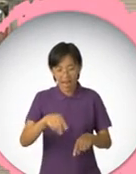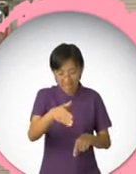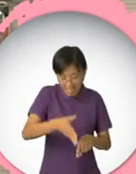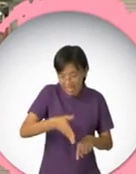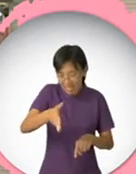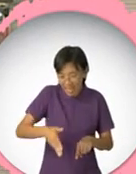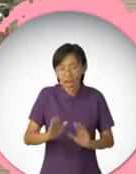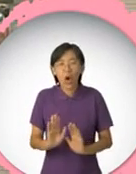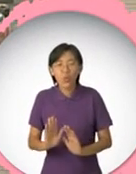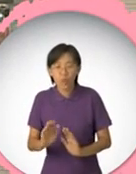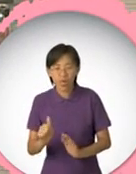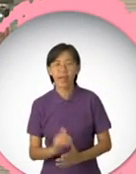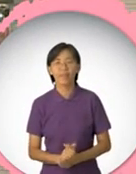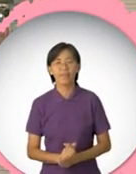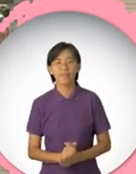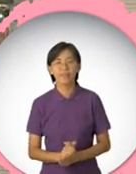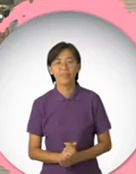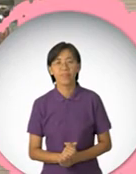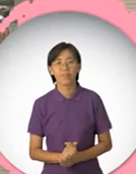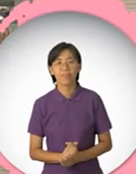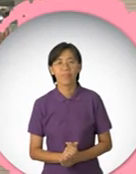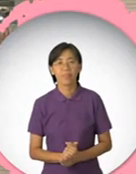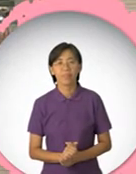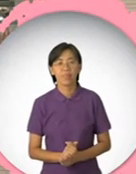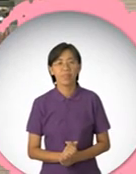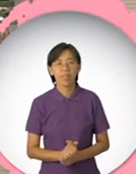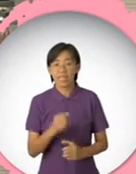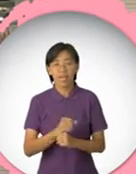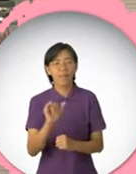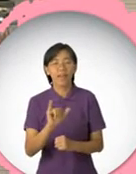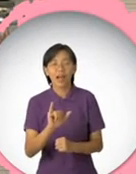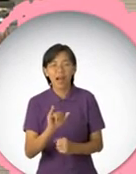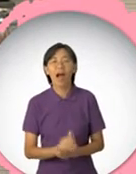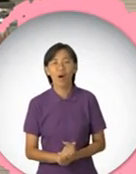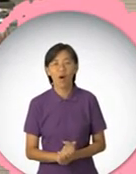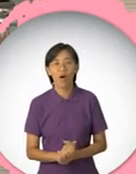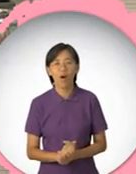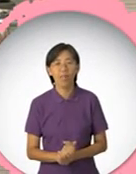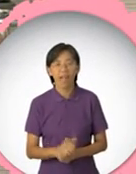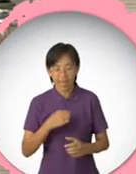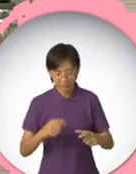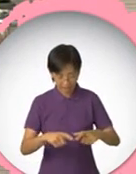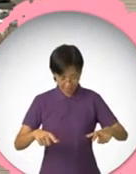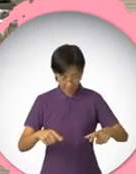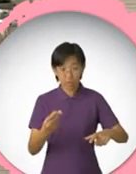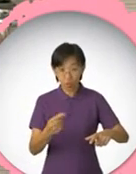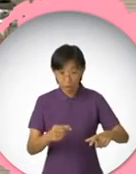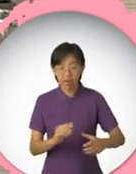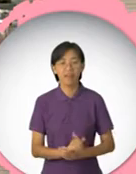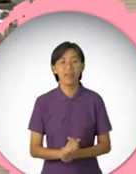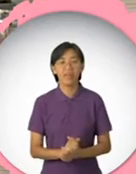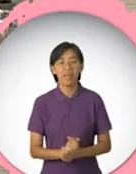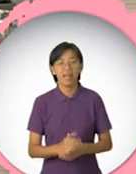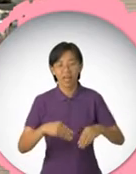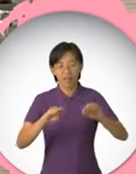ดที่ต้องการเพื่อจะบรรจุไส้อย่างเงี้ยแต่ยังไม่ทำเราก็ตัดตามขนาดต้องการใส่ขั้นด้วยแผ่นพลาส